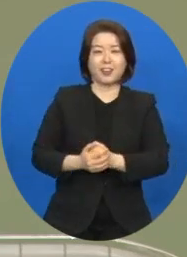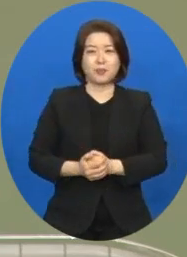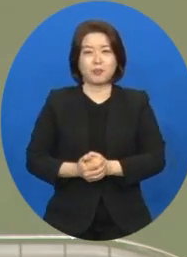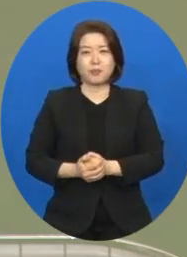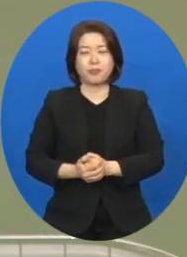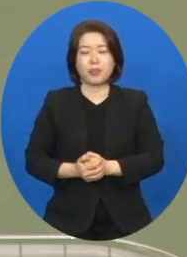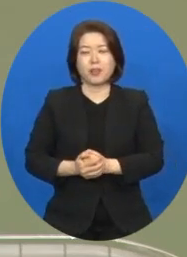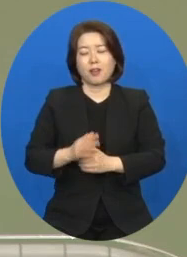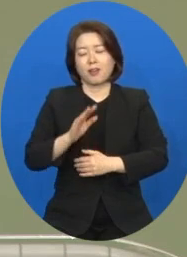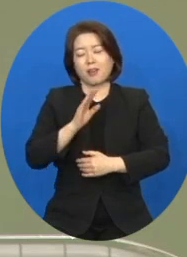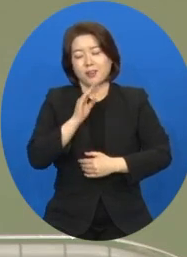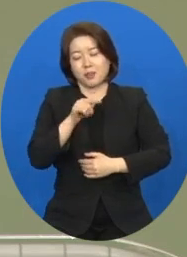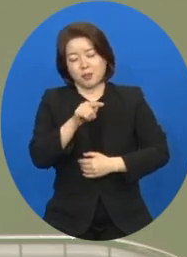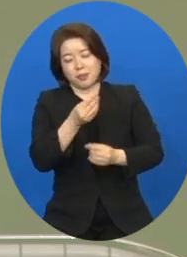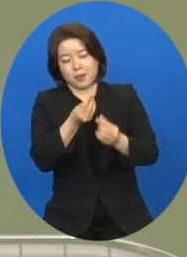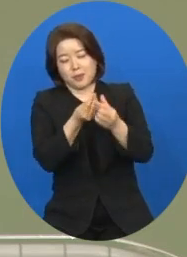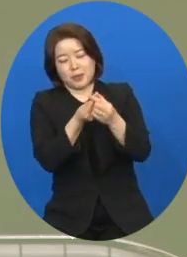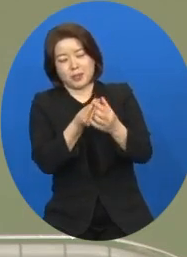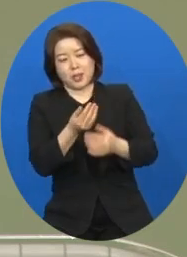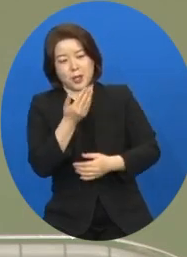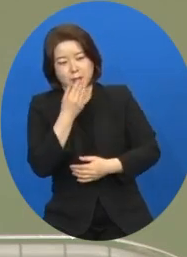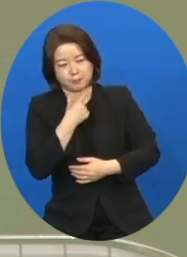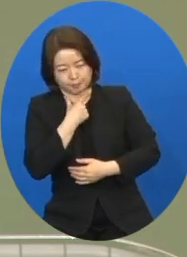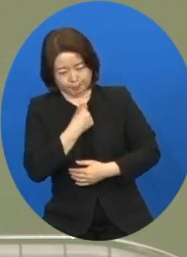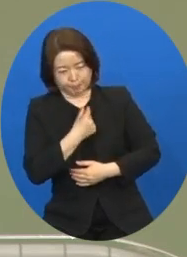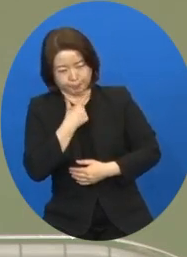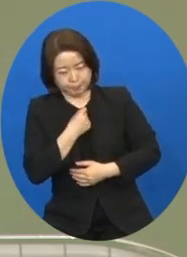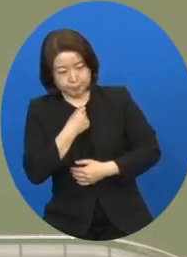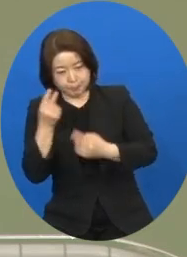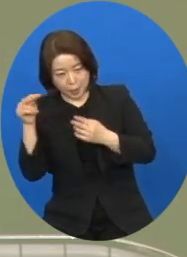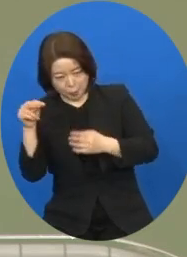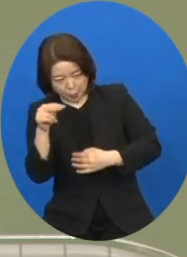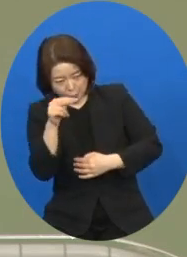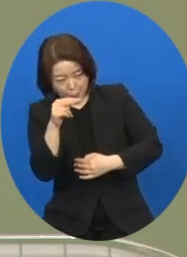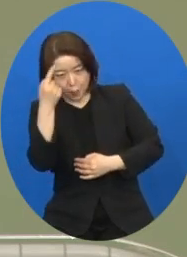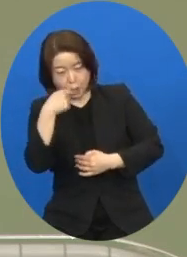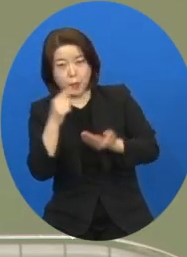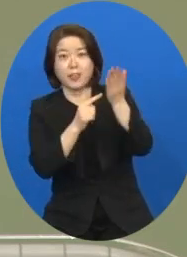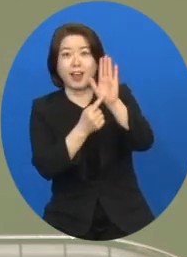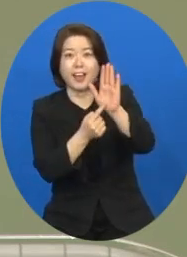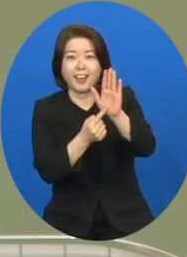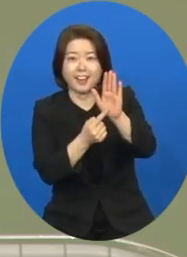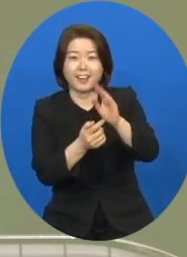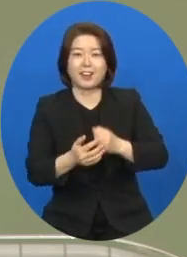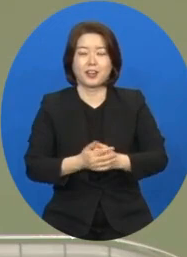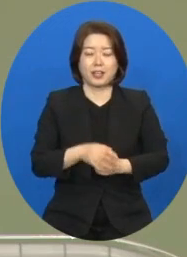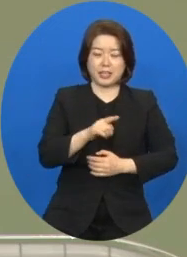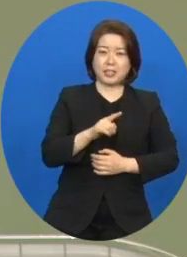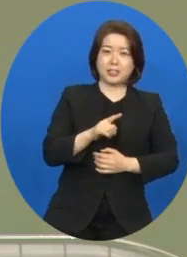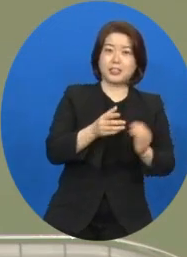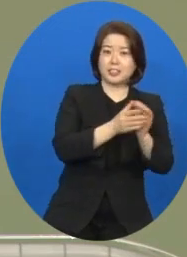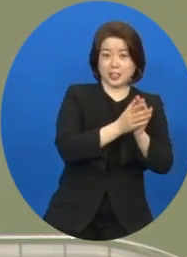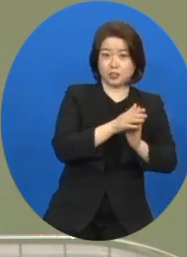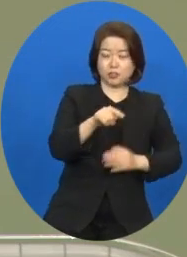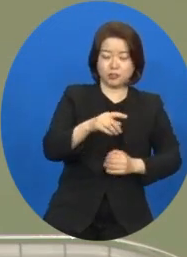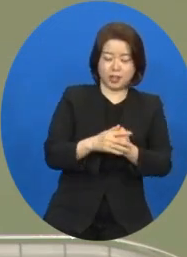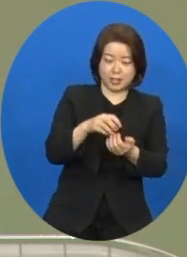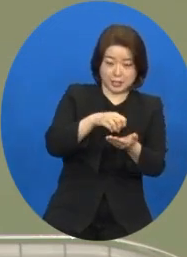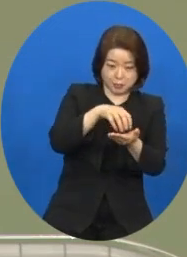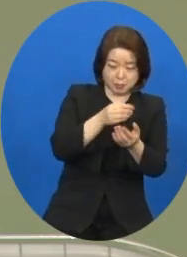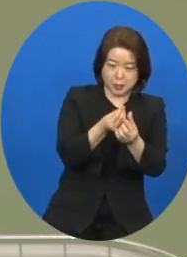근데 얼마나 그 빵 한 조각을 먹고 싶은 마음이 간절하게 자기 얼굴에 나타났는지 이 아이가 그